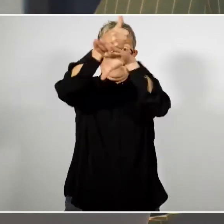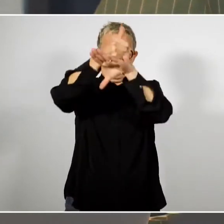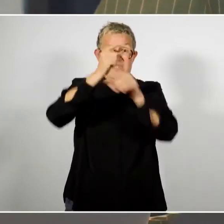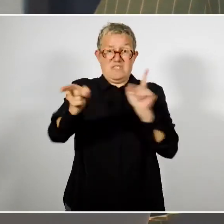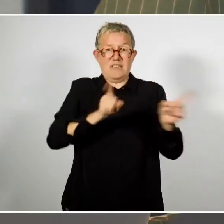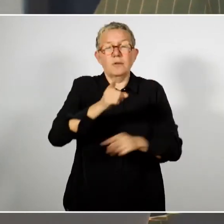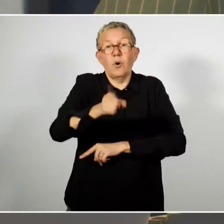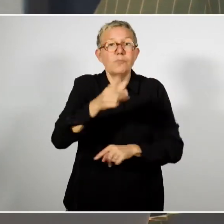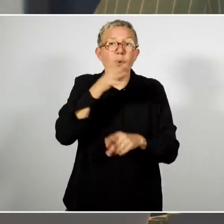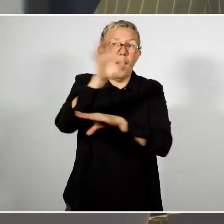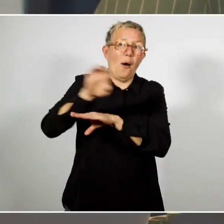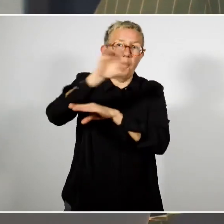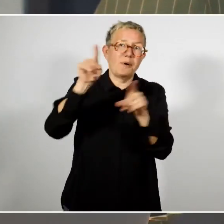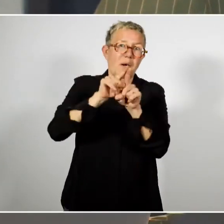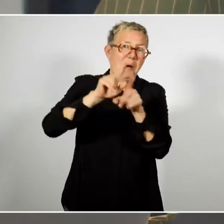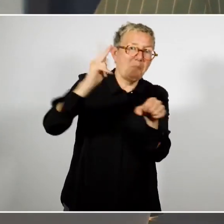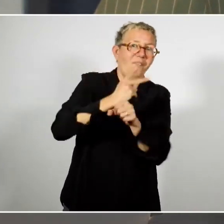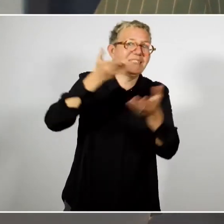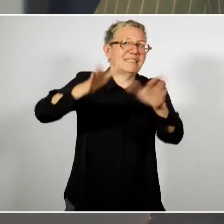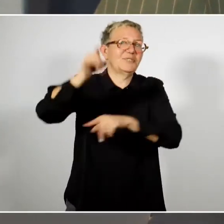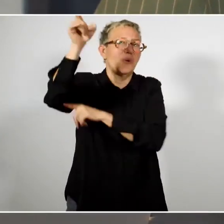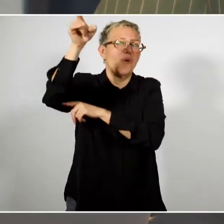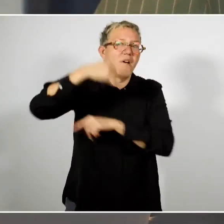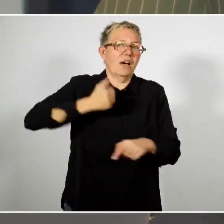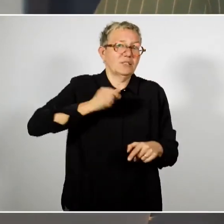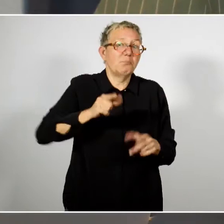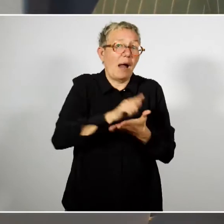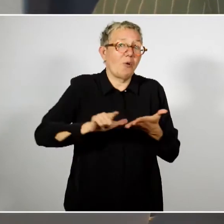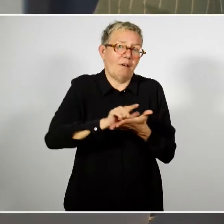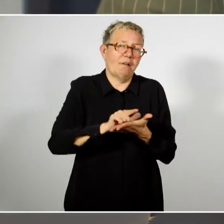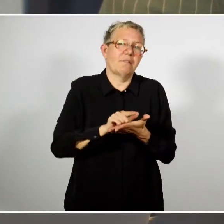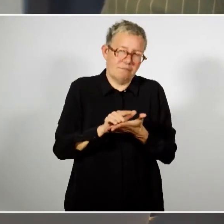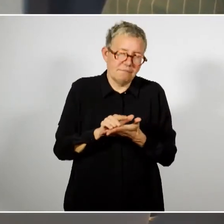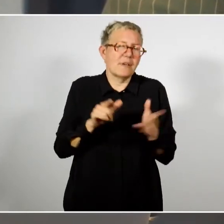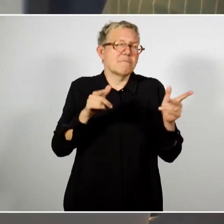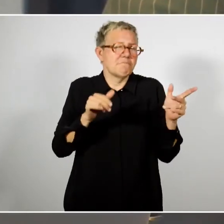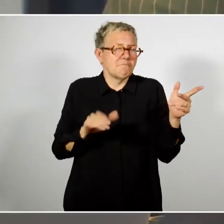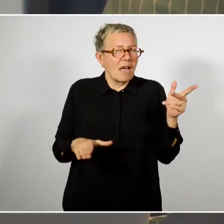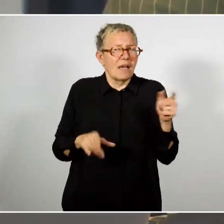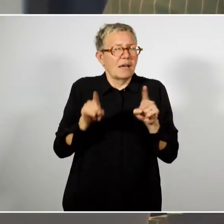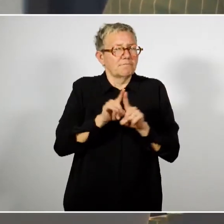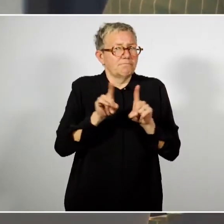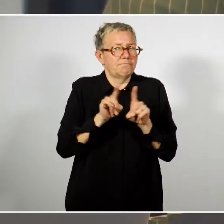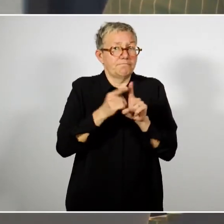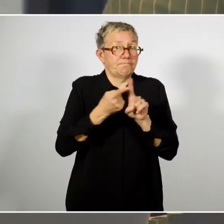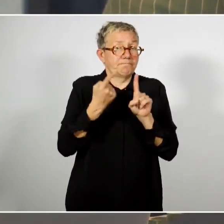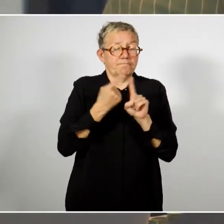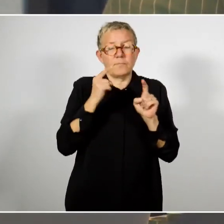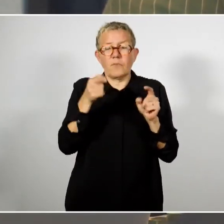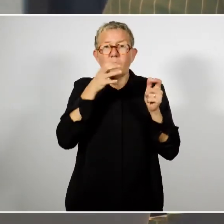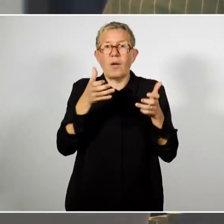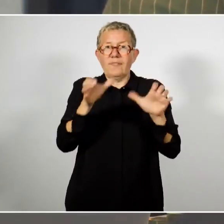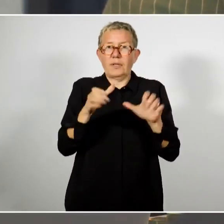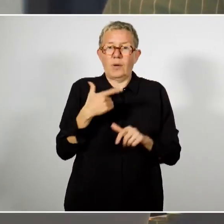le symbole du bouc émissaire des décisions que l'on a du mal à assumer au local. Mais il faut veiller précisément à éviter de